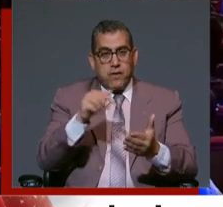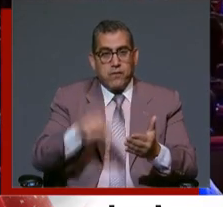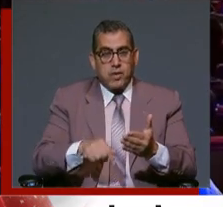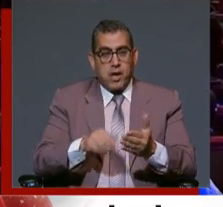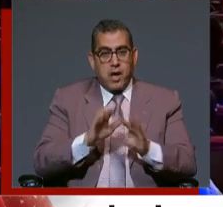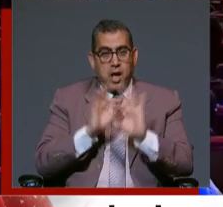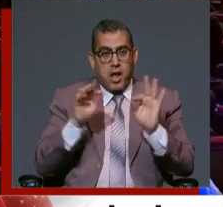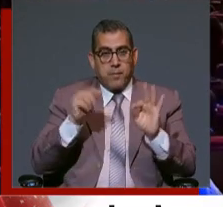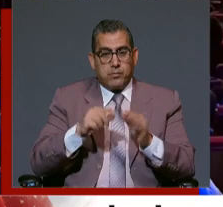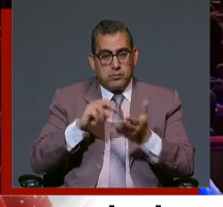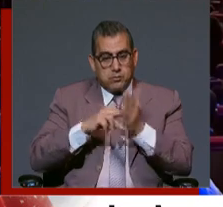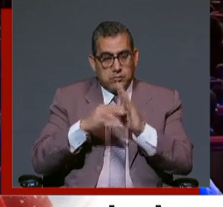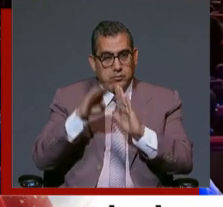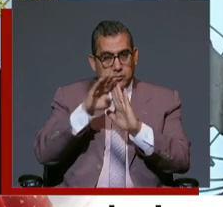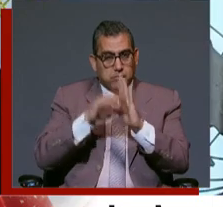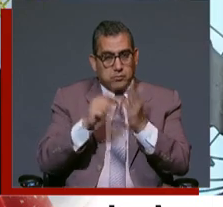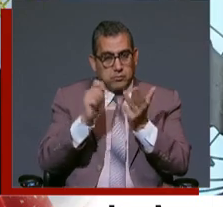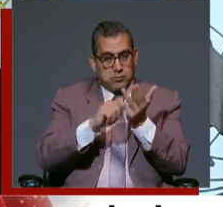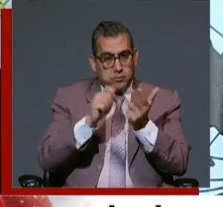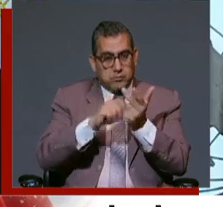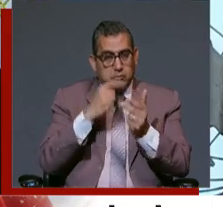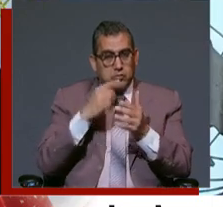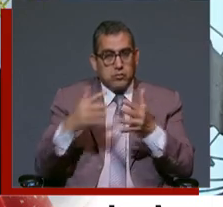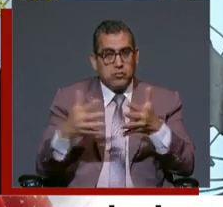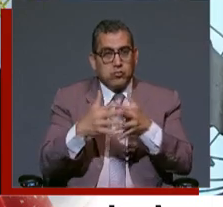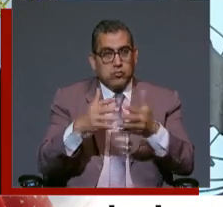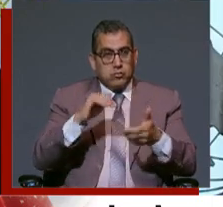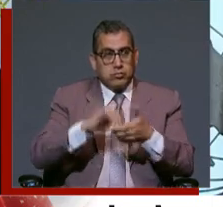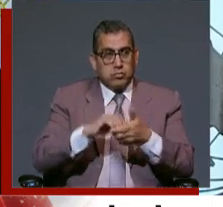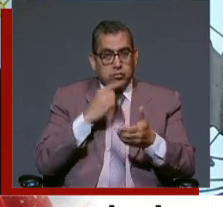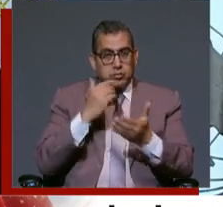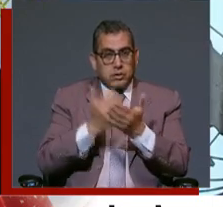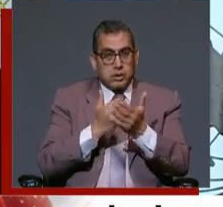المساعدة والآليات للمنشآت